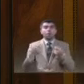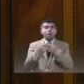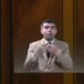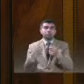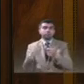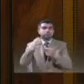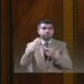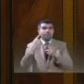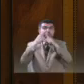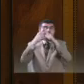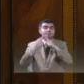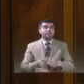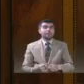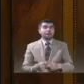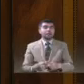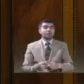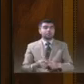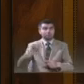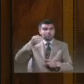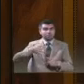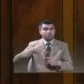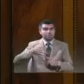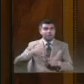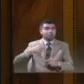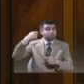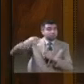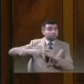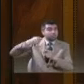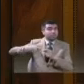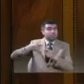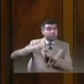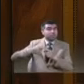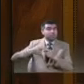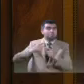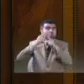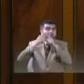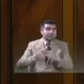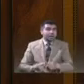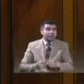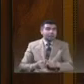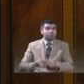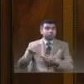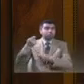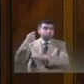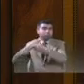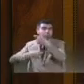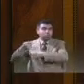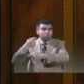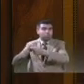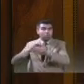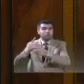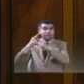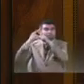الميزانية وعجز ميزان الأداءات وعجز الميزان التجاري